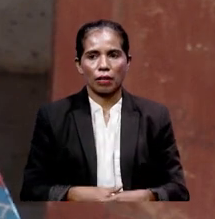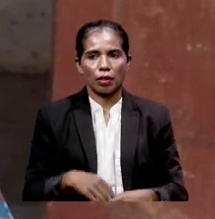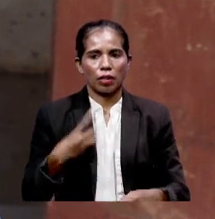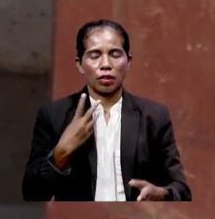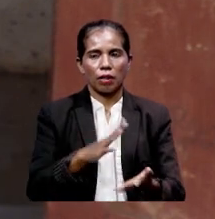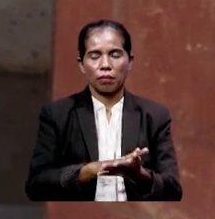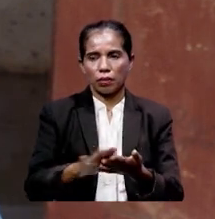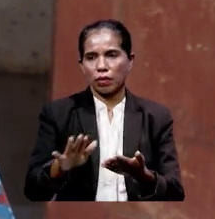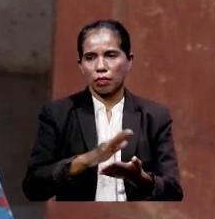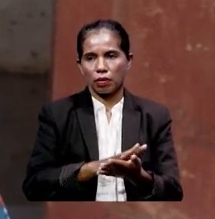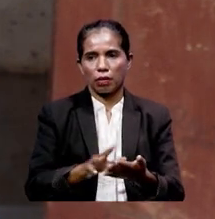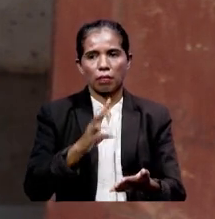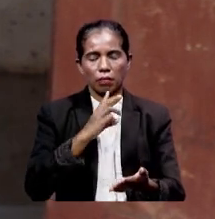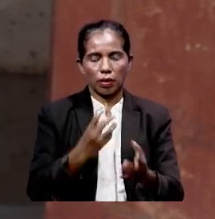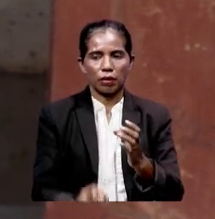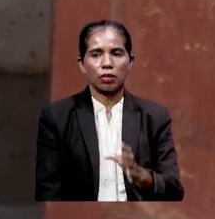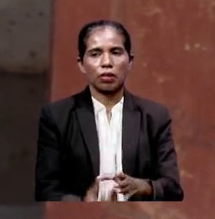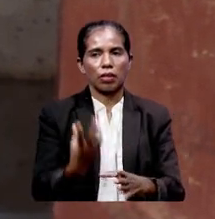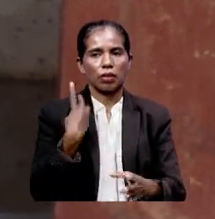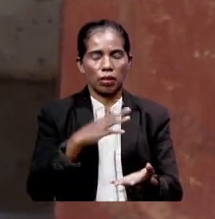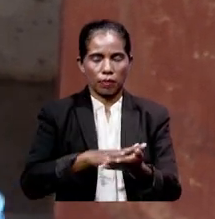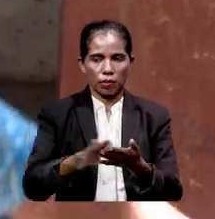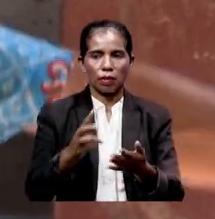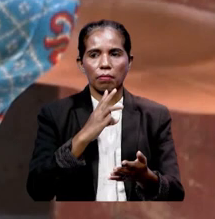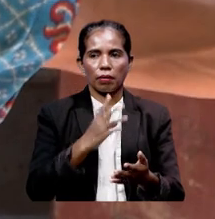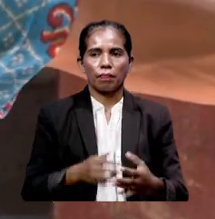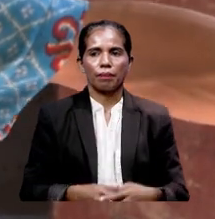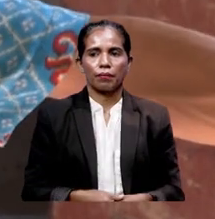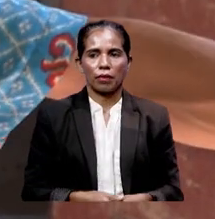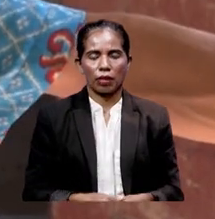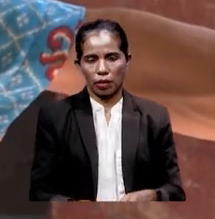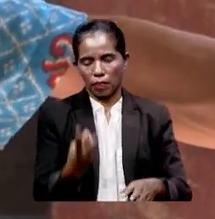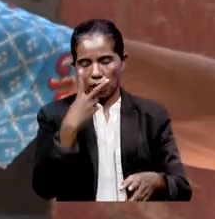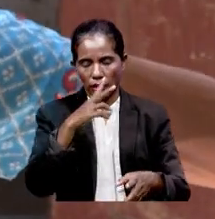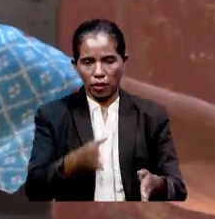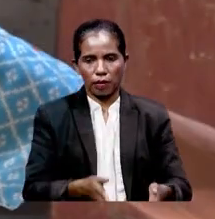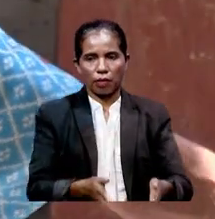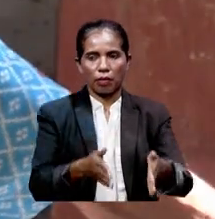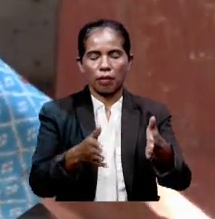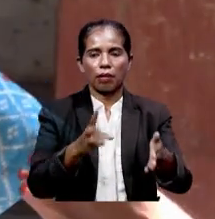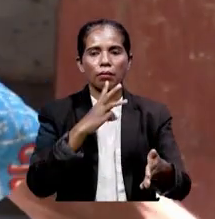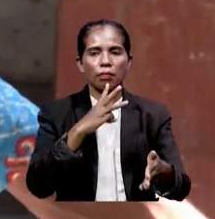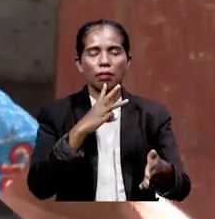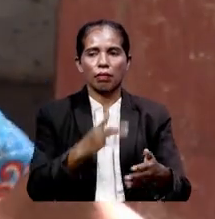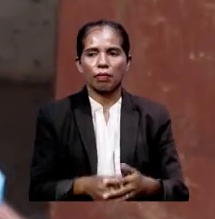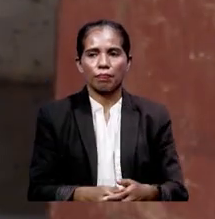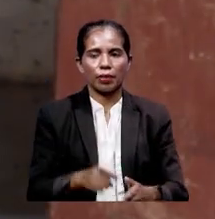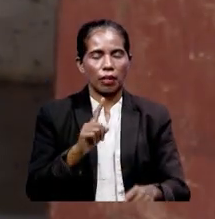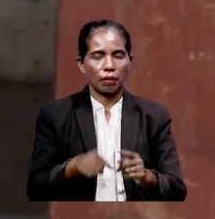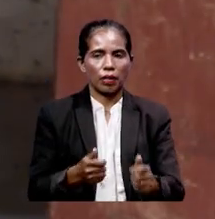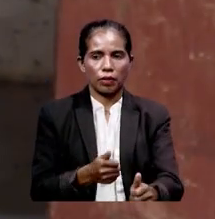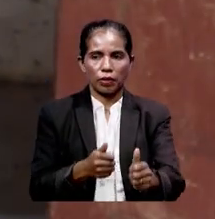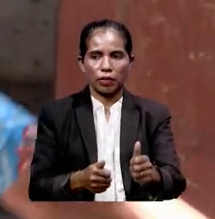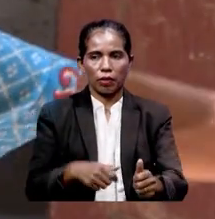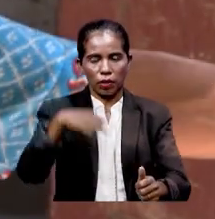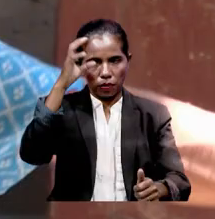wi la bar sira mos ti ne sai fali mai wi ta mos mos sai fali mai ya baleta maka gori ta bosir hare ne mas ne bei da bai bai ne la bel tuir so be bahira